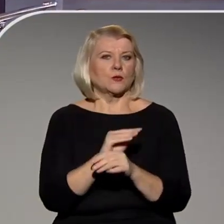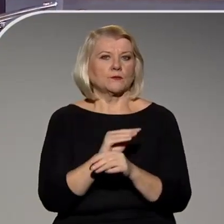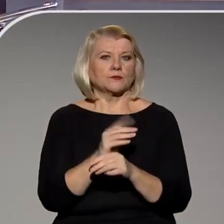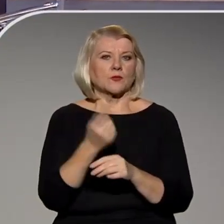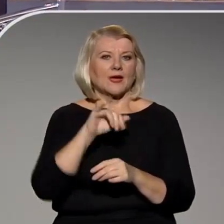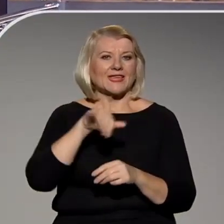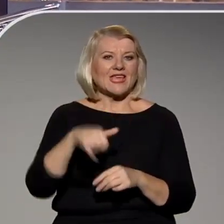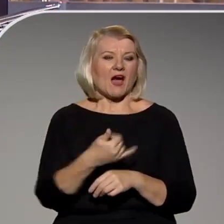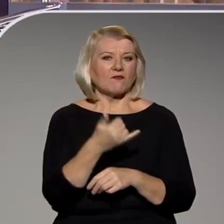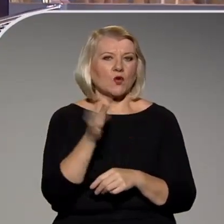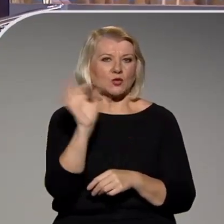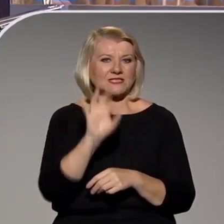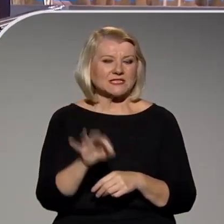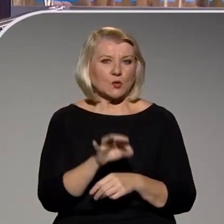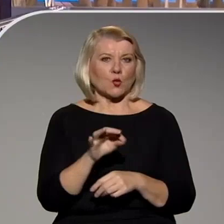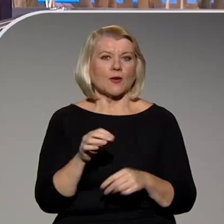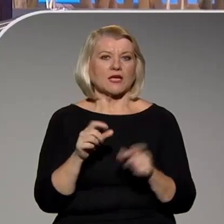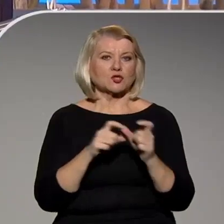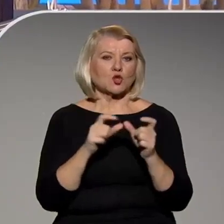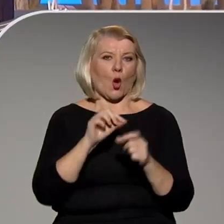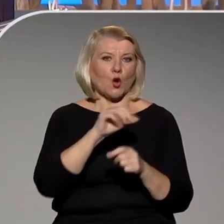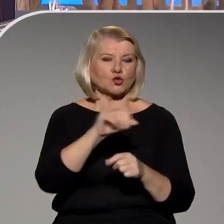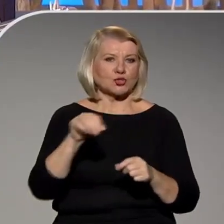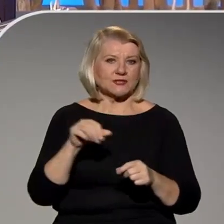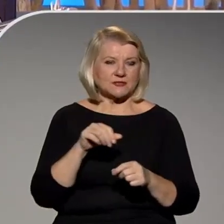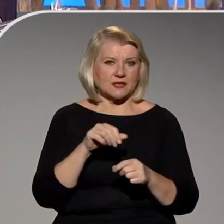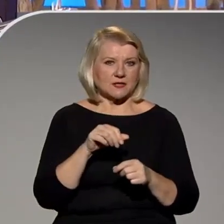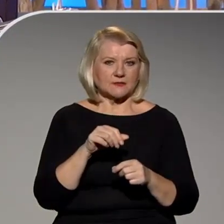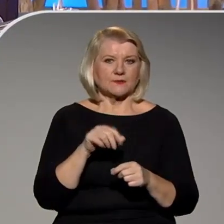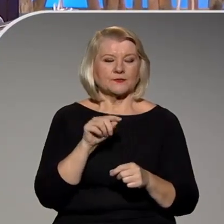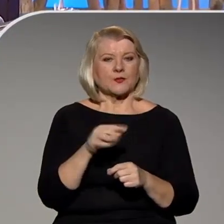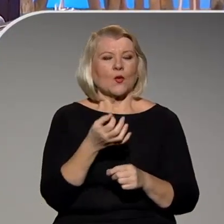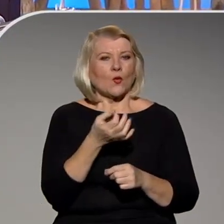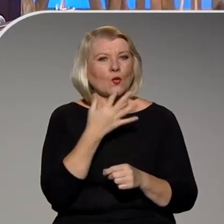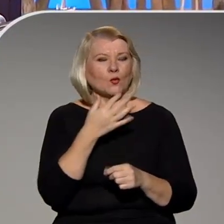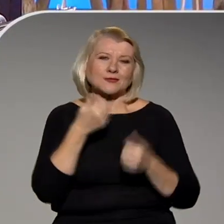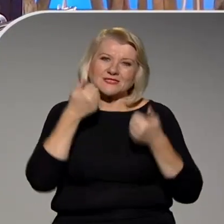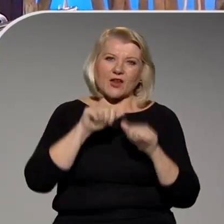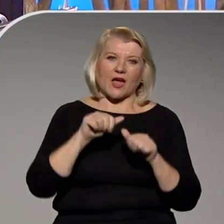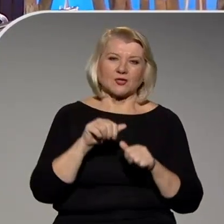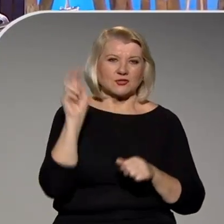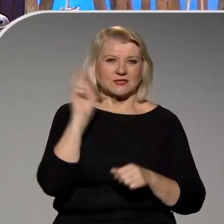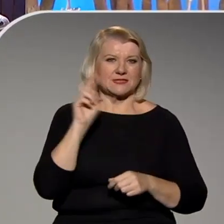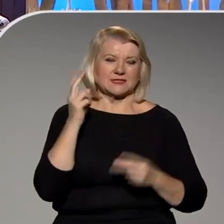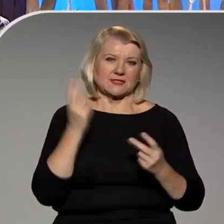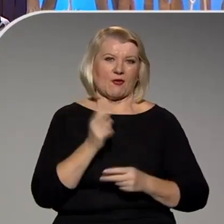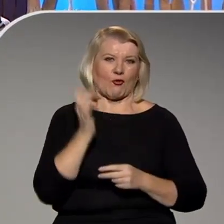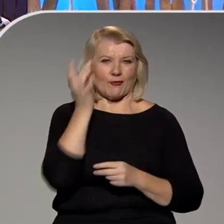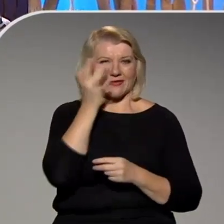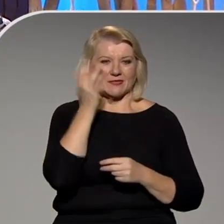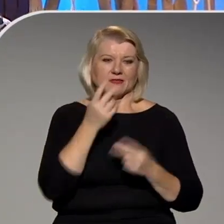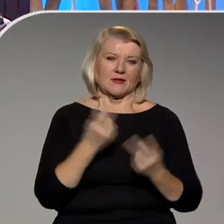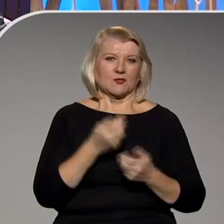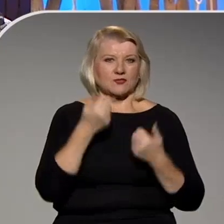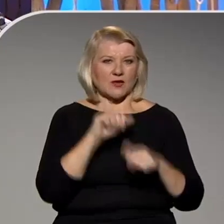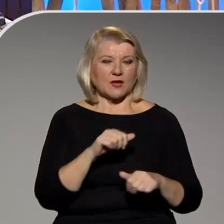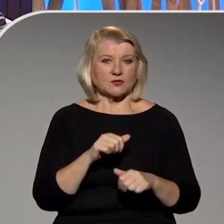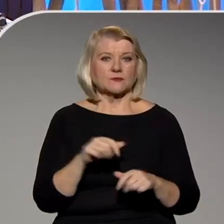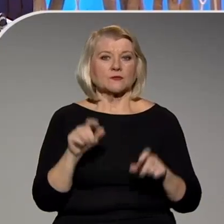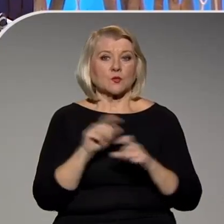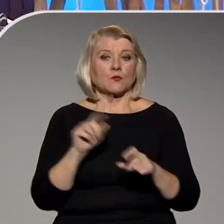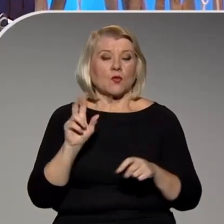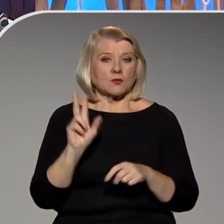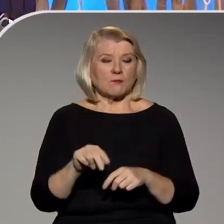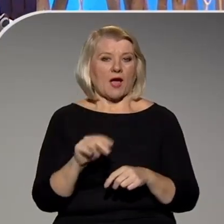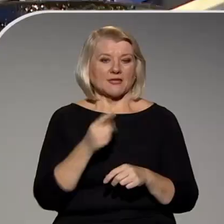javorovým syrupem a skořicí. Takže ta příloha je i taková exotická, protože zatímco tam jsou slané kapustičky, je tam i ten